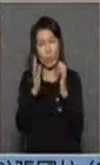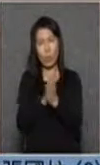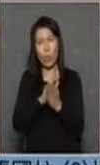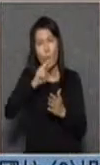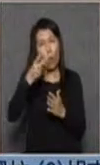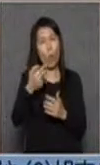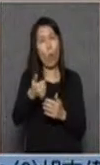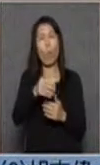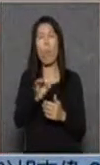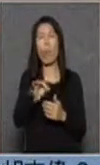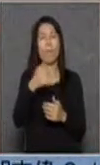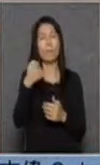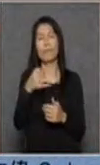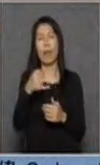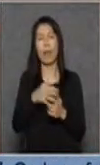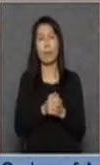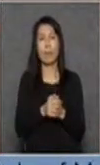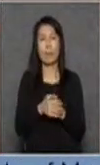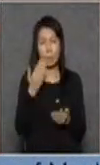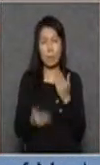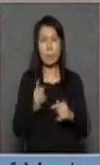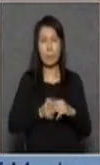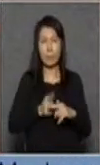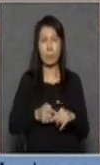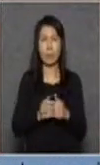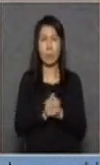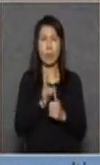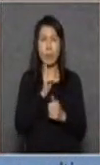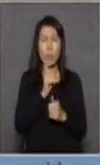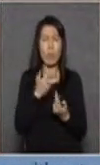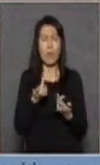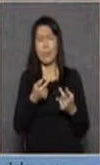善，不過咧就真係杯水車薪，